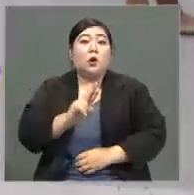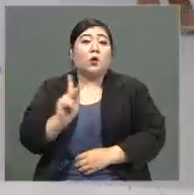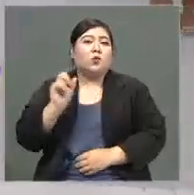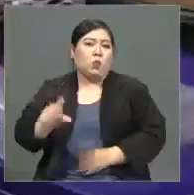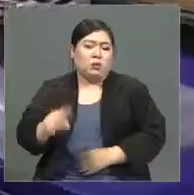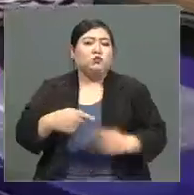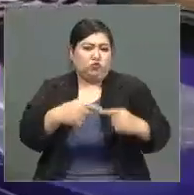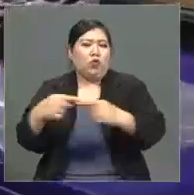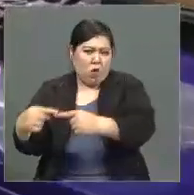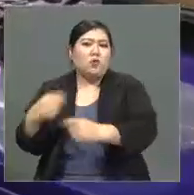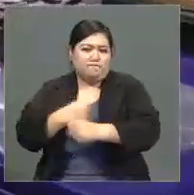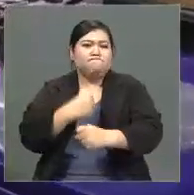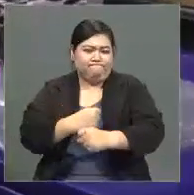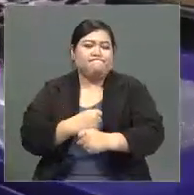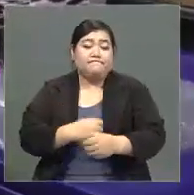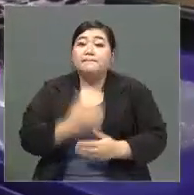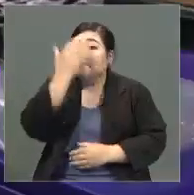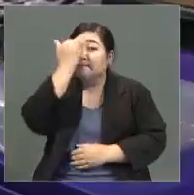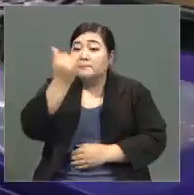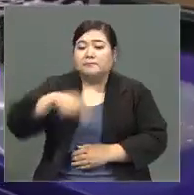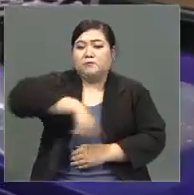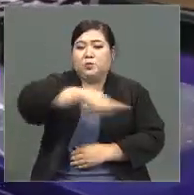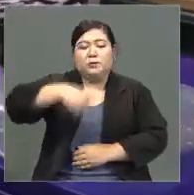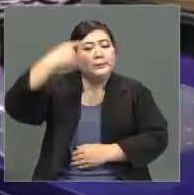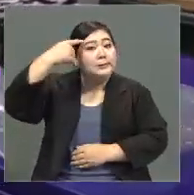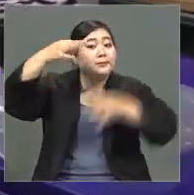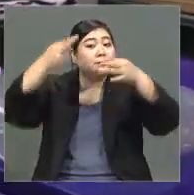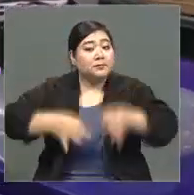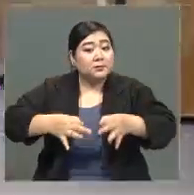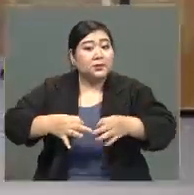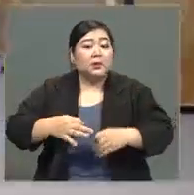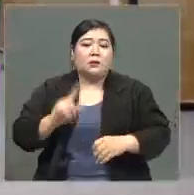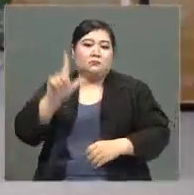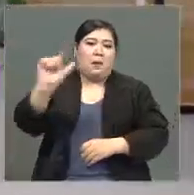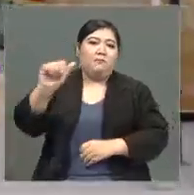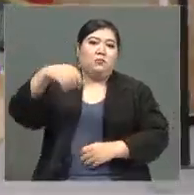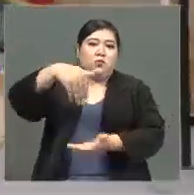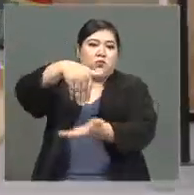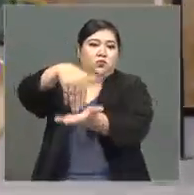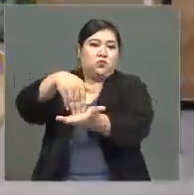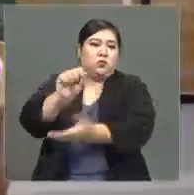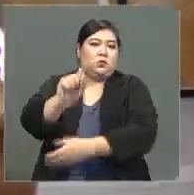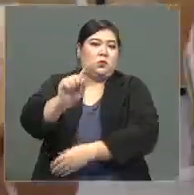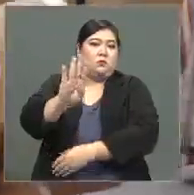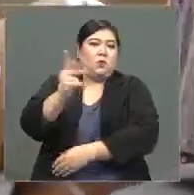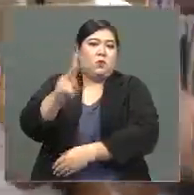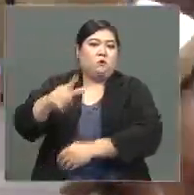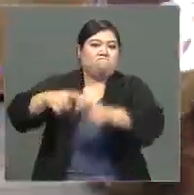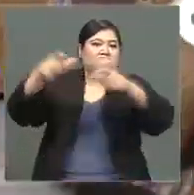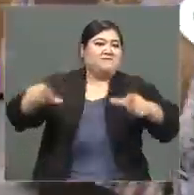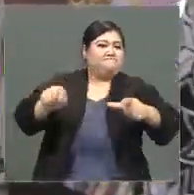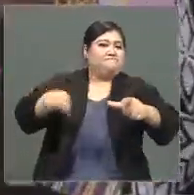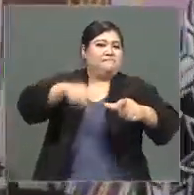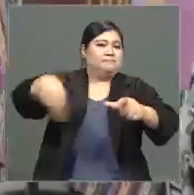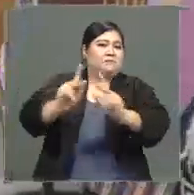ที่ผ่านมาแต่ว่าท่านก็บอกว่าการตัดสินใจทั้งหมดเนี่ยก็ขึ้นอยู่กับศบค.ชุดใหญ่ว่าจะเห็นชอบด้วยหรือไม่นะ